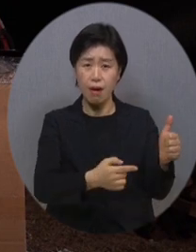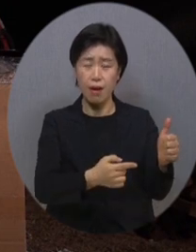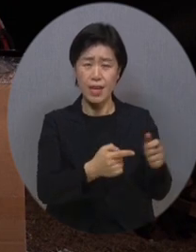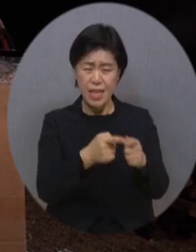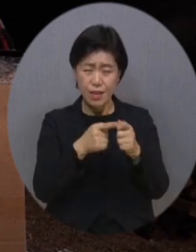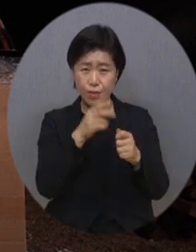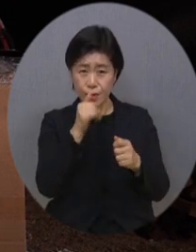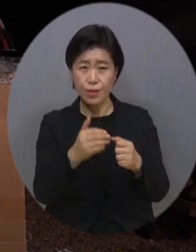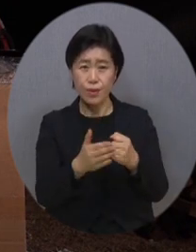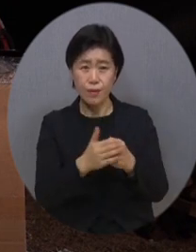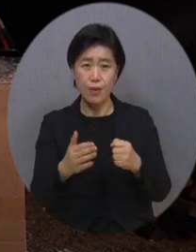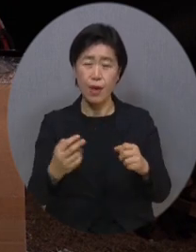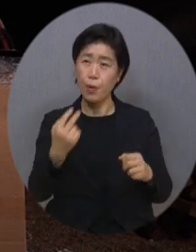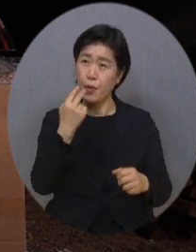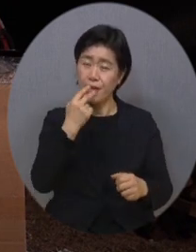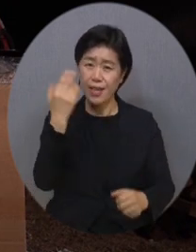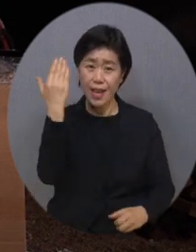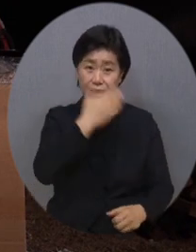거.